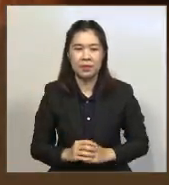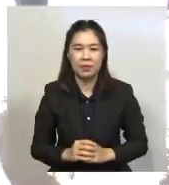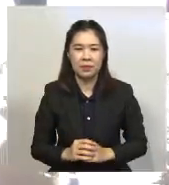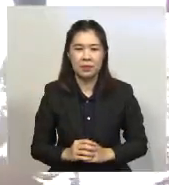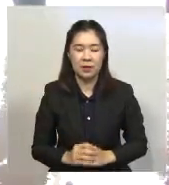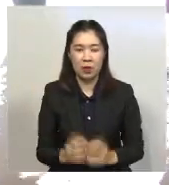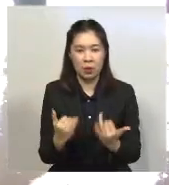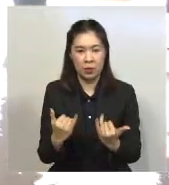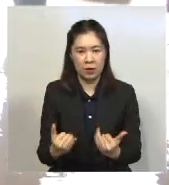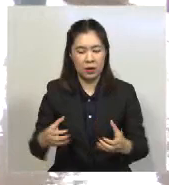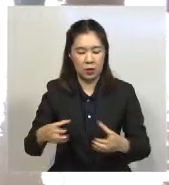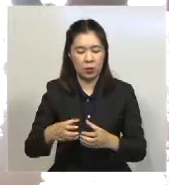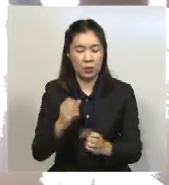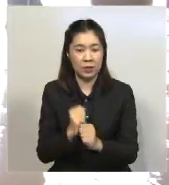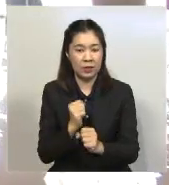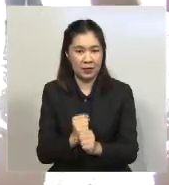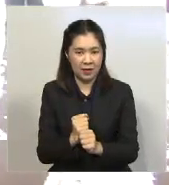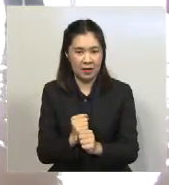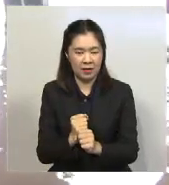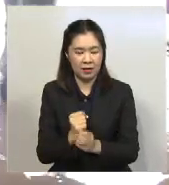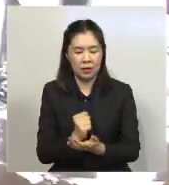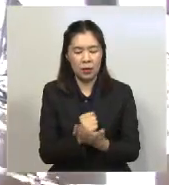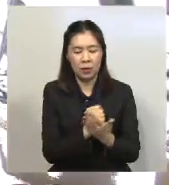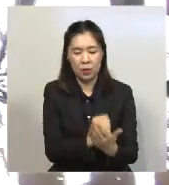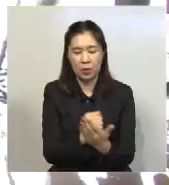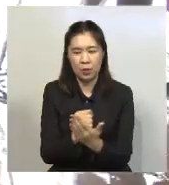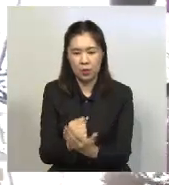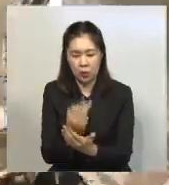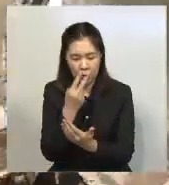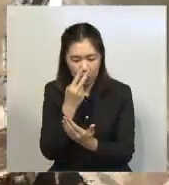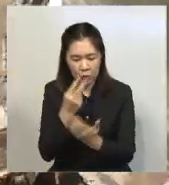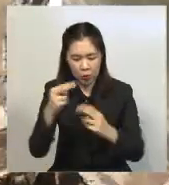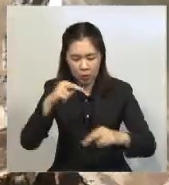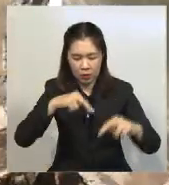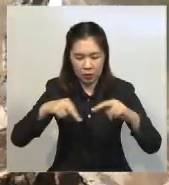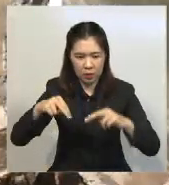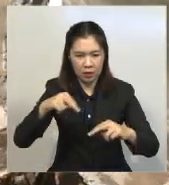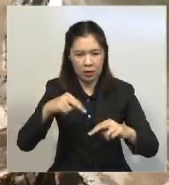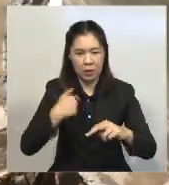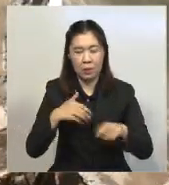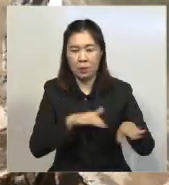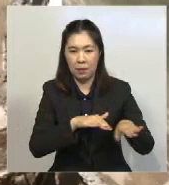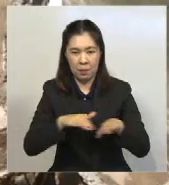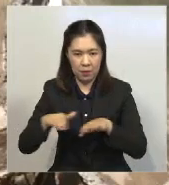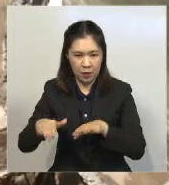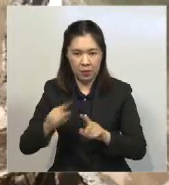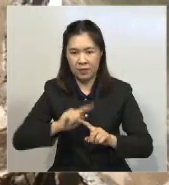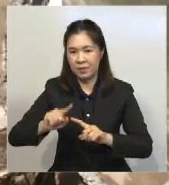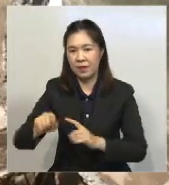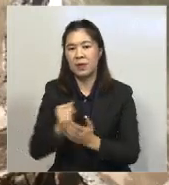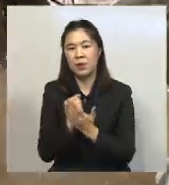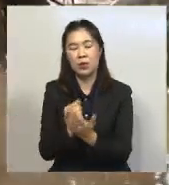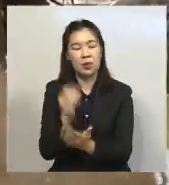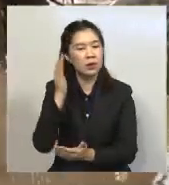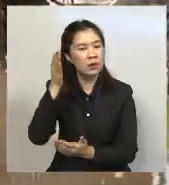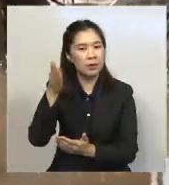วันนี้หน่วยงานที่เกี่ยวข้องก็จะเข้ามาเพื่อที่จะสำรวจความเสียหายแล้วก็เตรียมฟื้นฟูพื้นที่ต่อไปค่ะเ